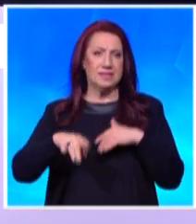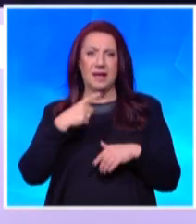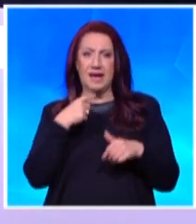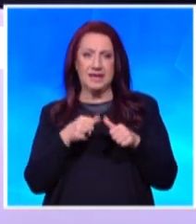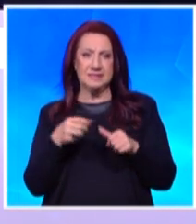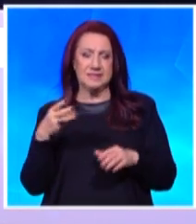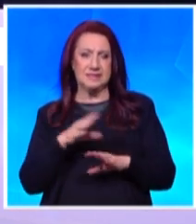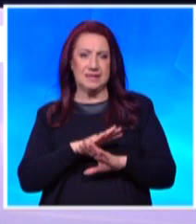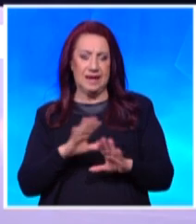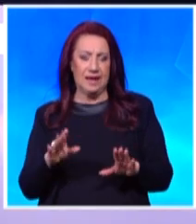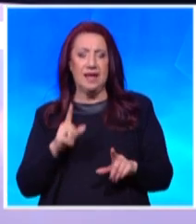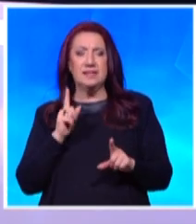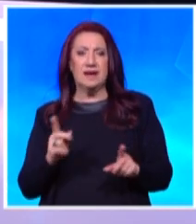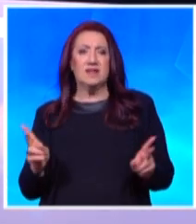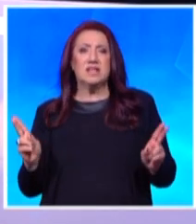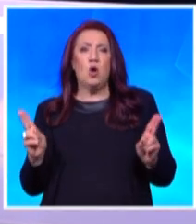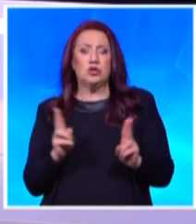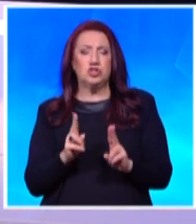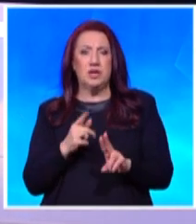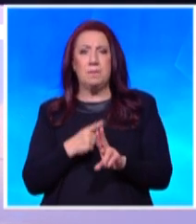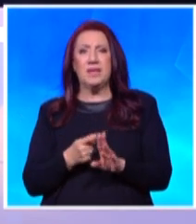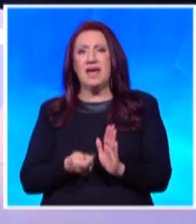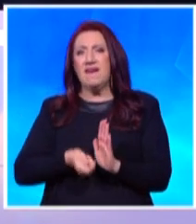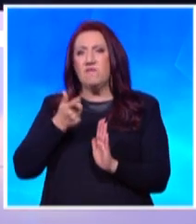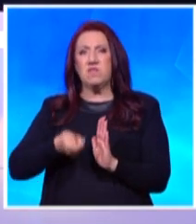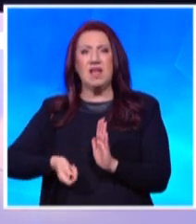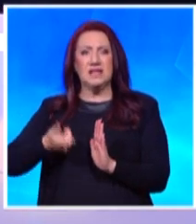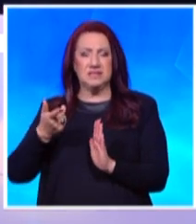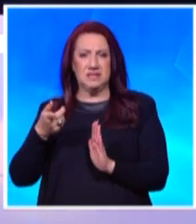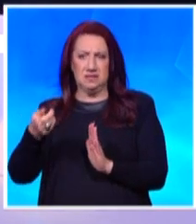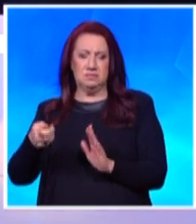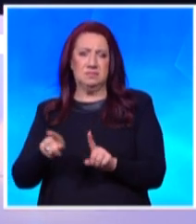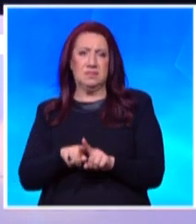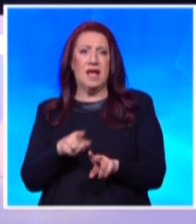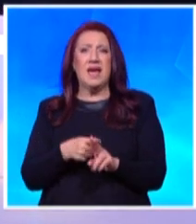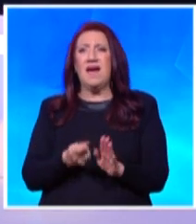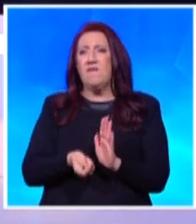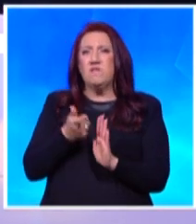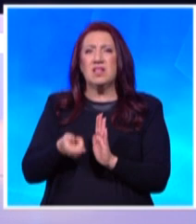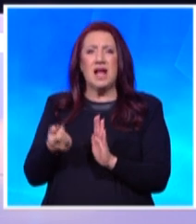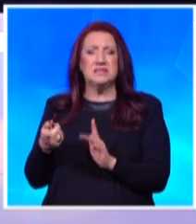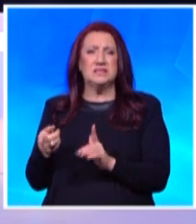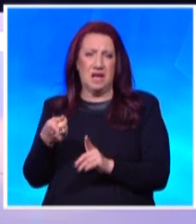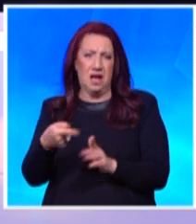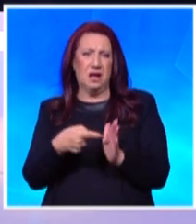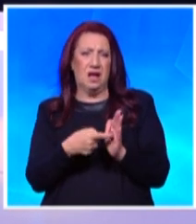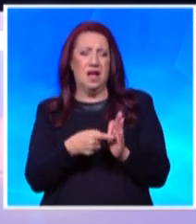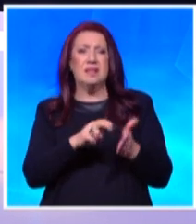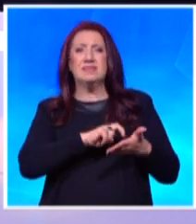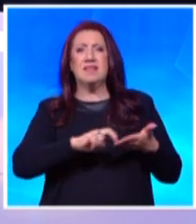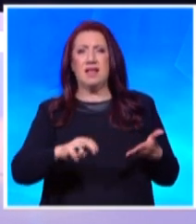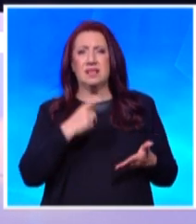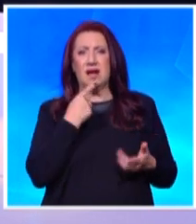ограничи инфлационните процеси, защото инфлацията е данъка върху бедните. Така че не само от друга гледна точка,